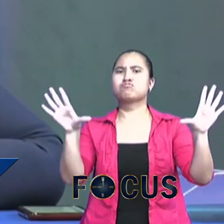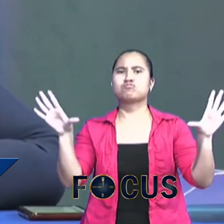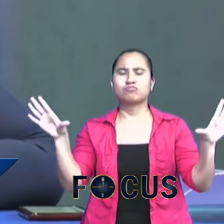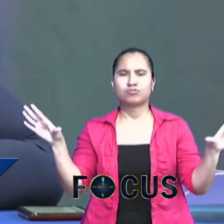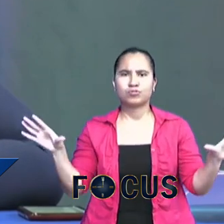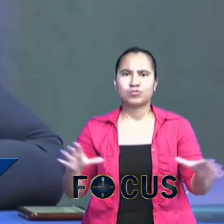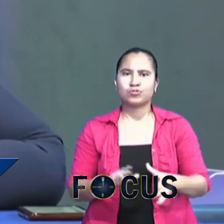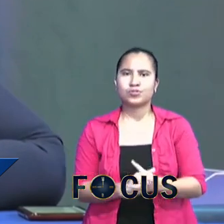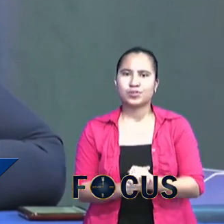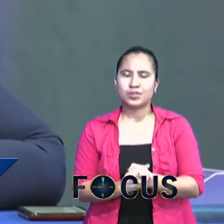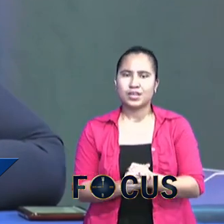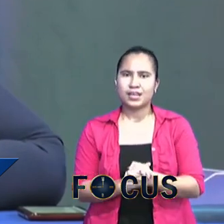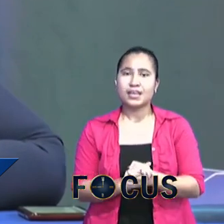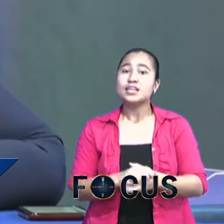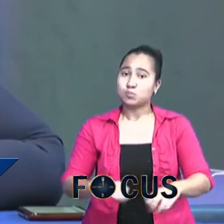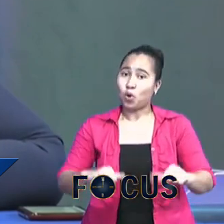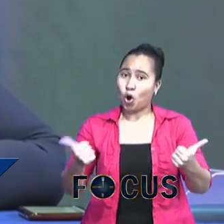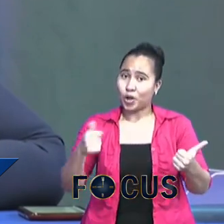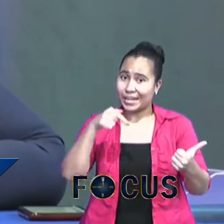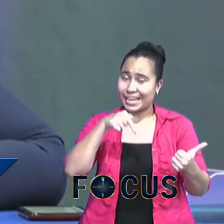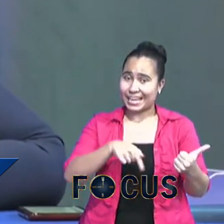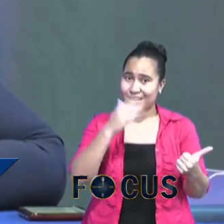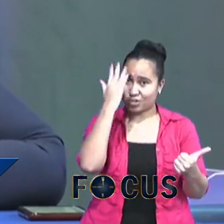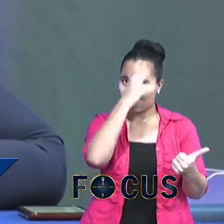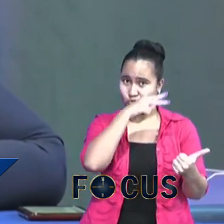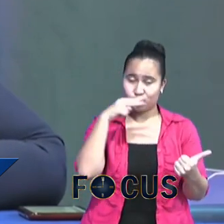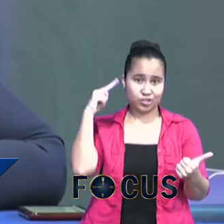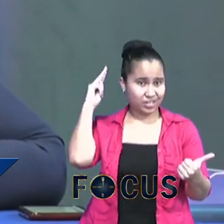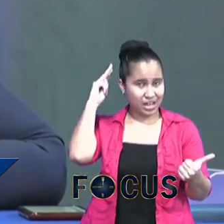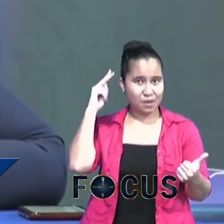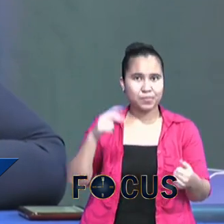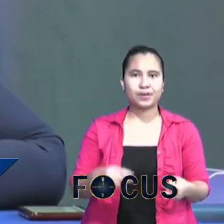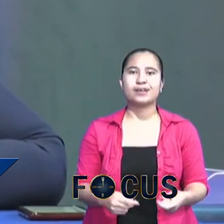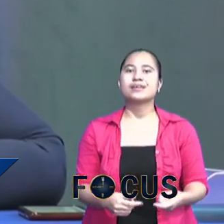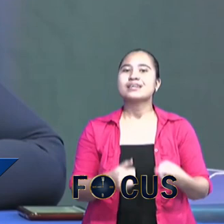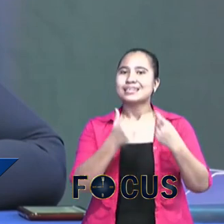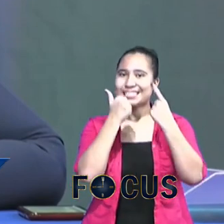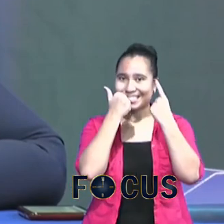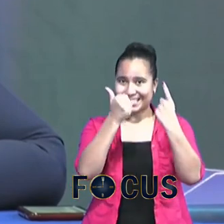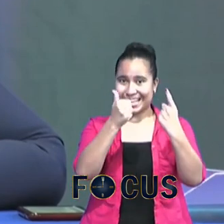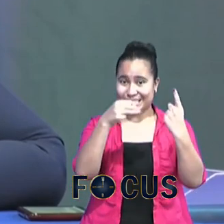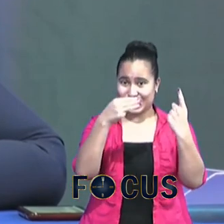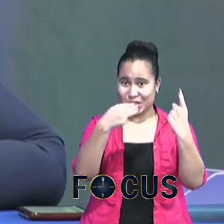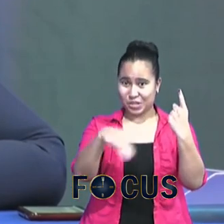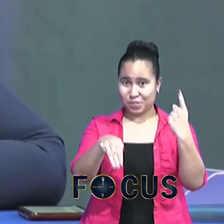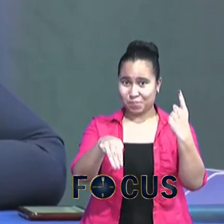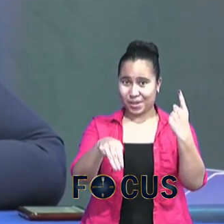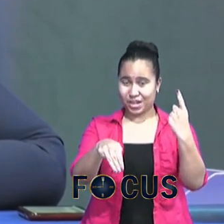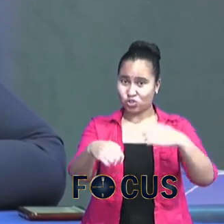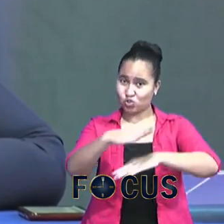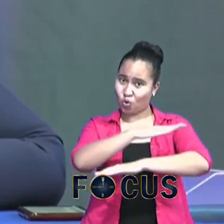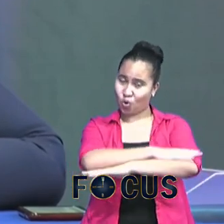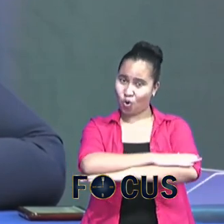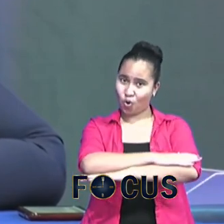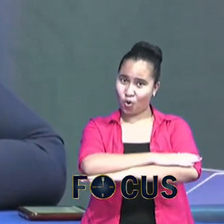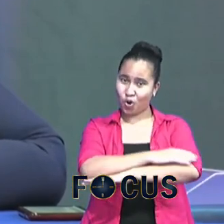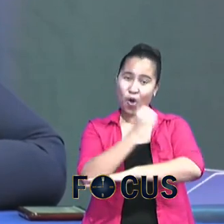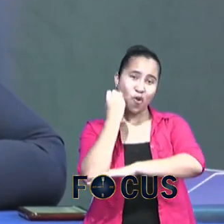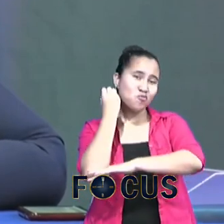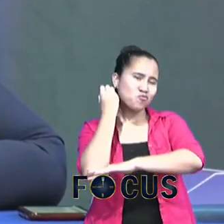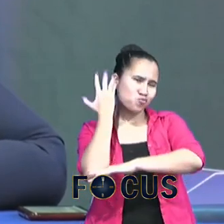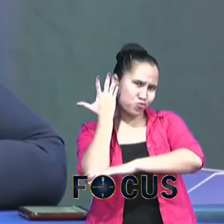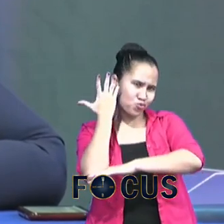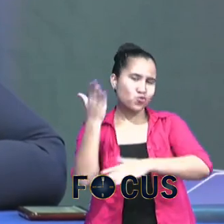is aangekondigd. Eigenlijk in Suriname hebben we op 16 maart de scholen vervroegd